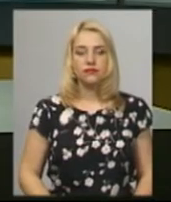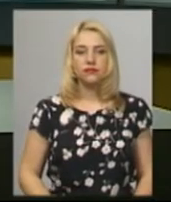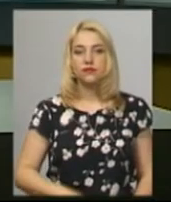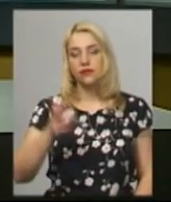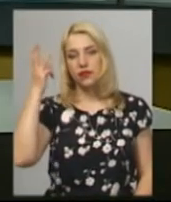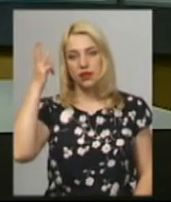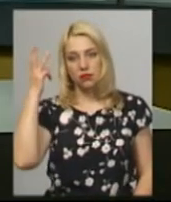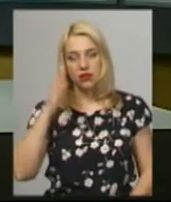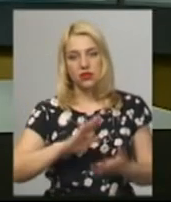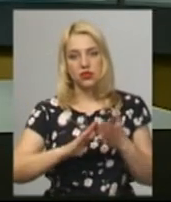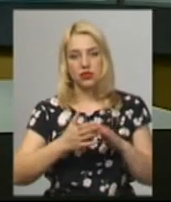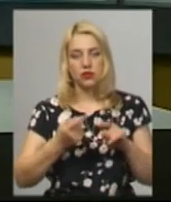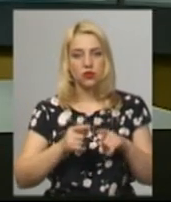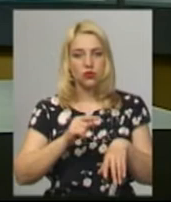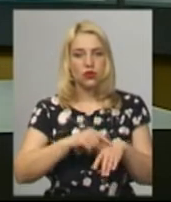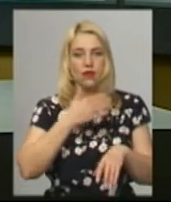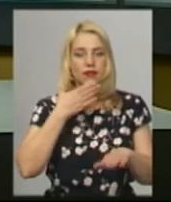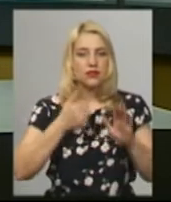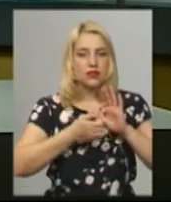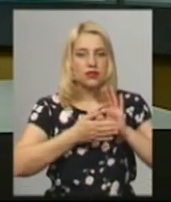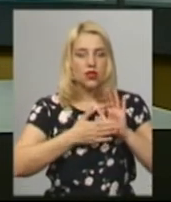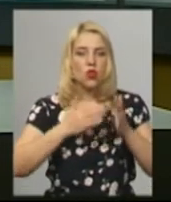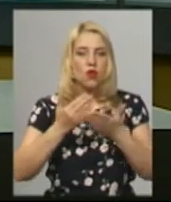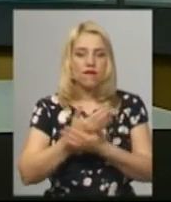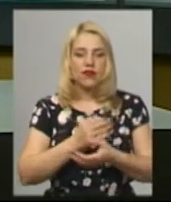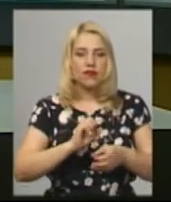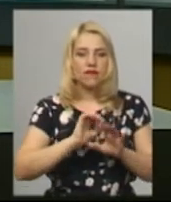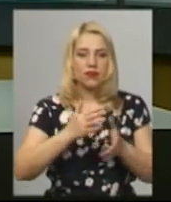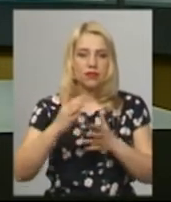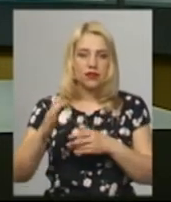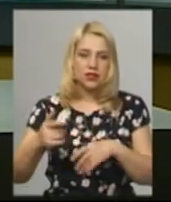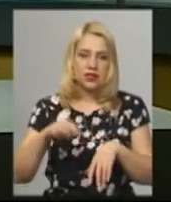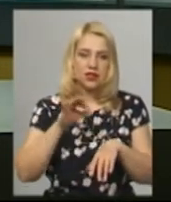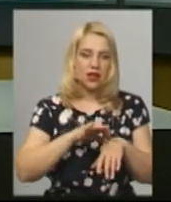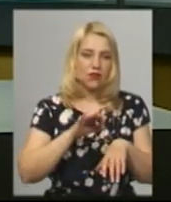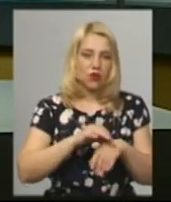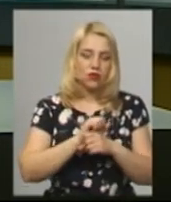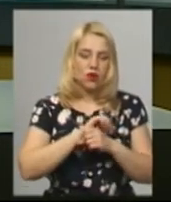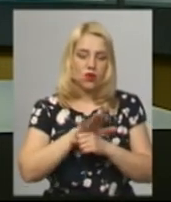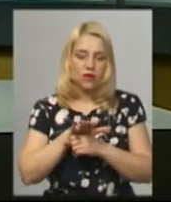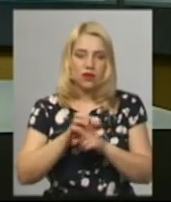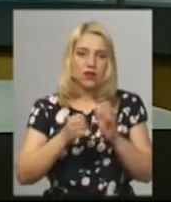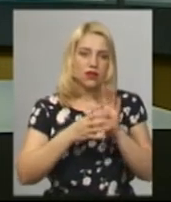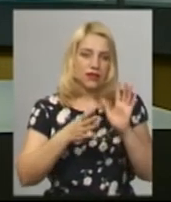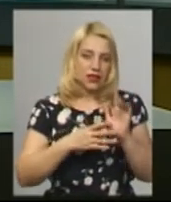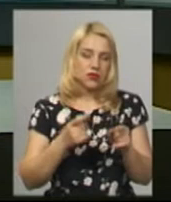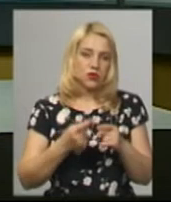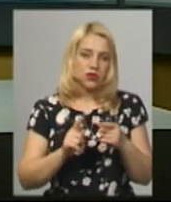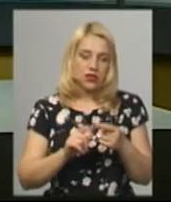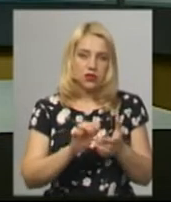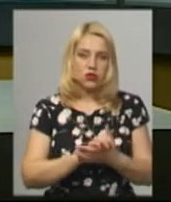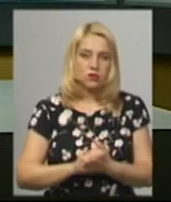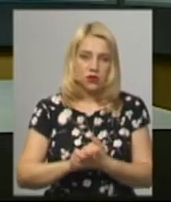На Хмельниччині станом на цю годину не зареєстровано нових випадків захворювання на COVID-19. Про це Суспільному